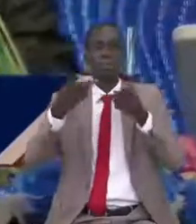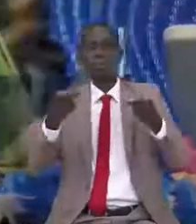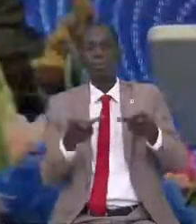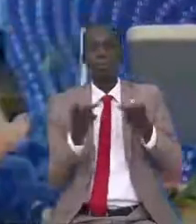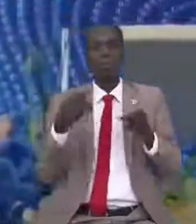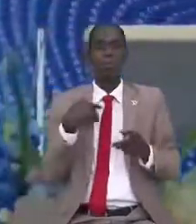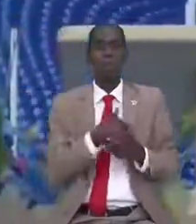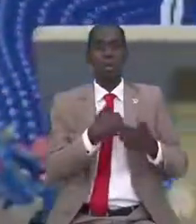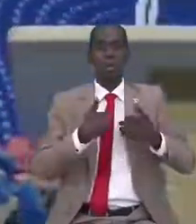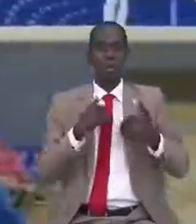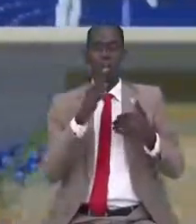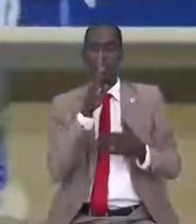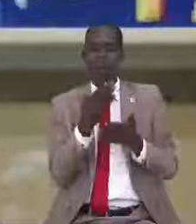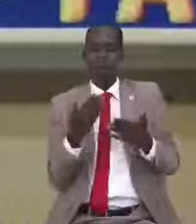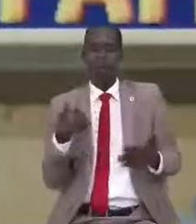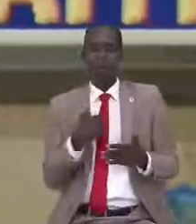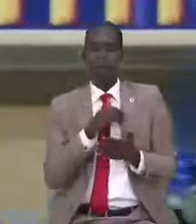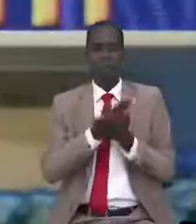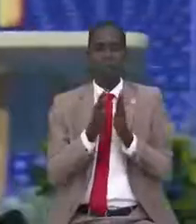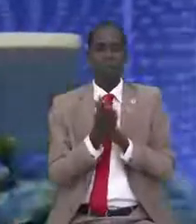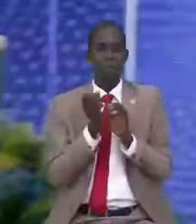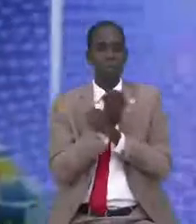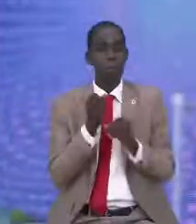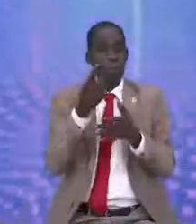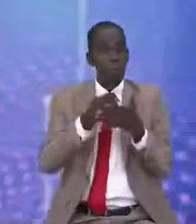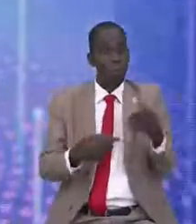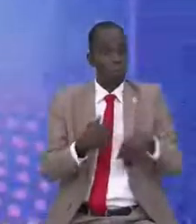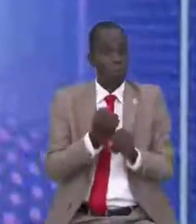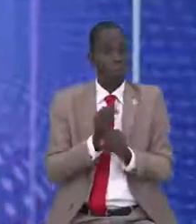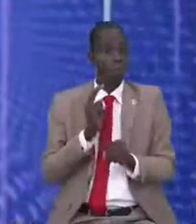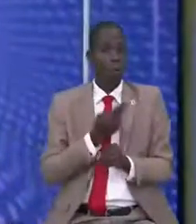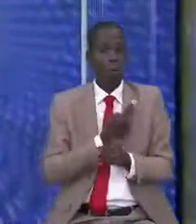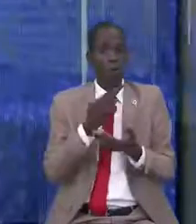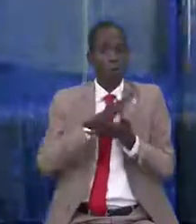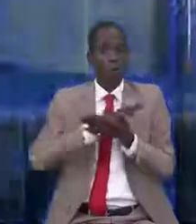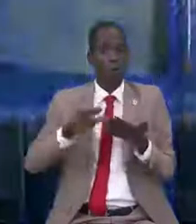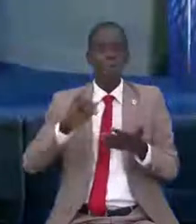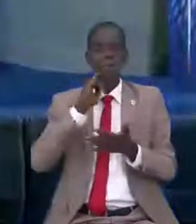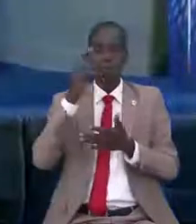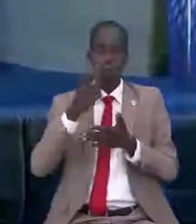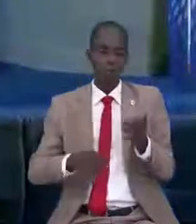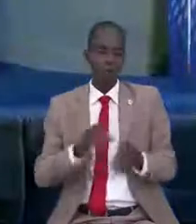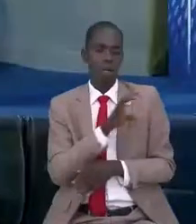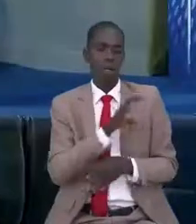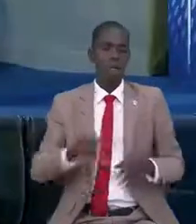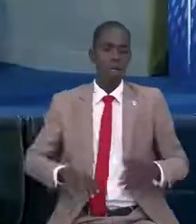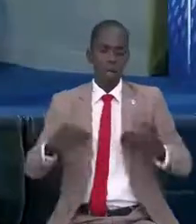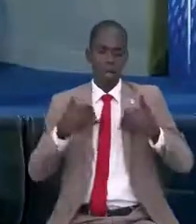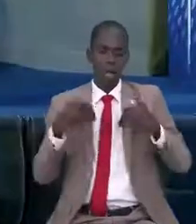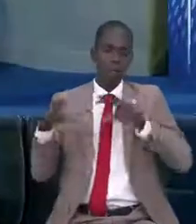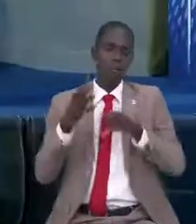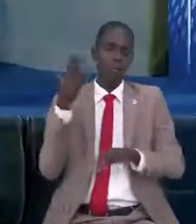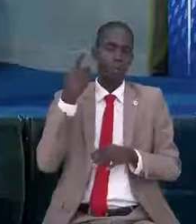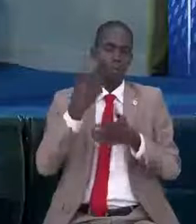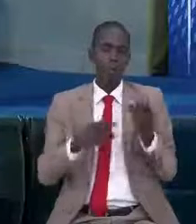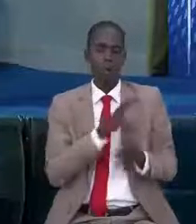on a été avant d'être sauvé. Ce qui nous rend juste, c'est ce que Christ a fait, ce que Christ